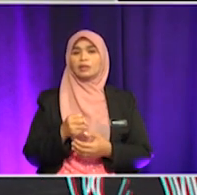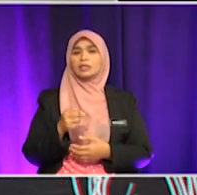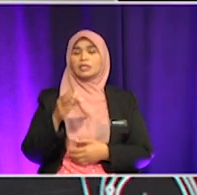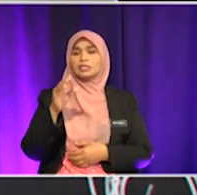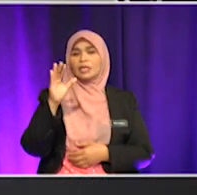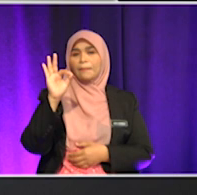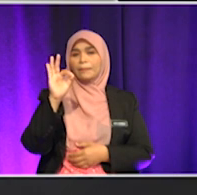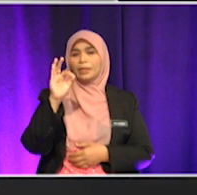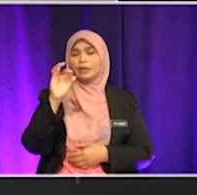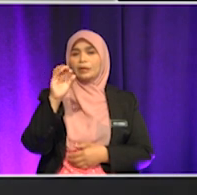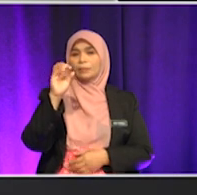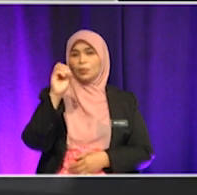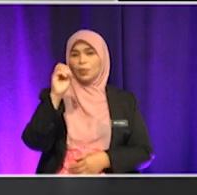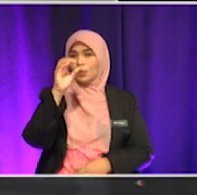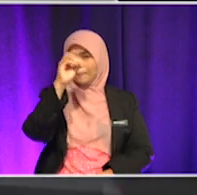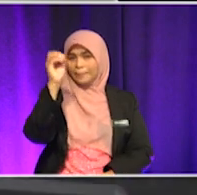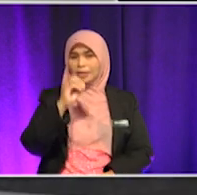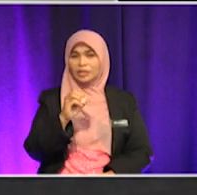dengan 10%, kita akan dapat